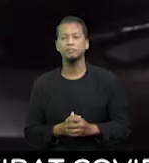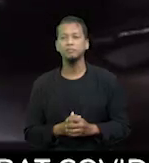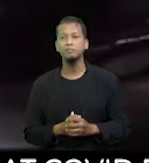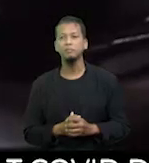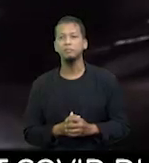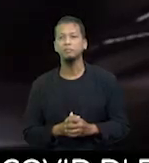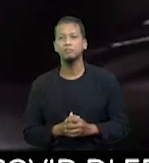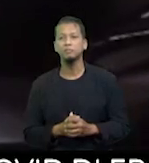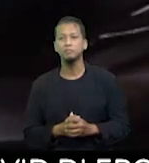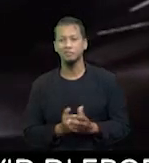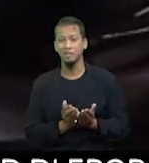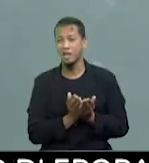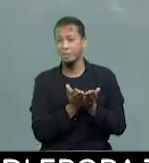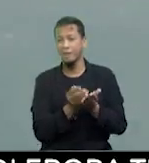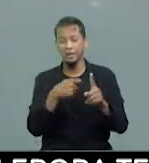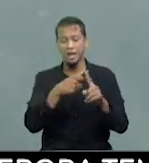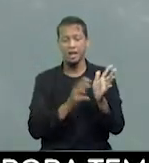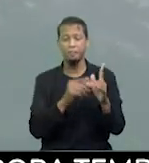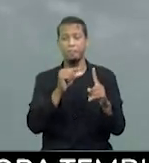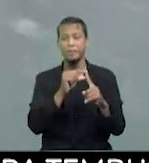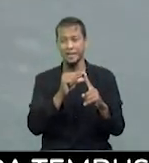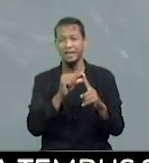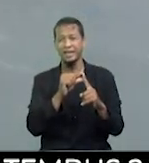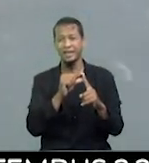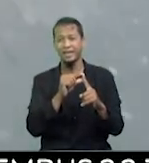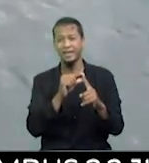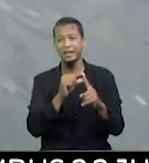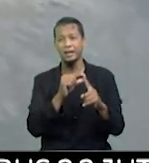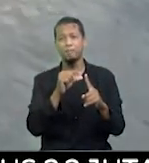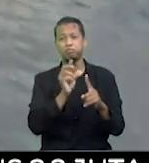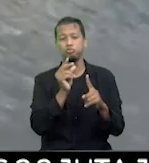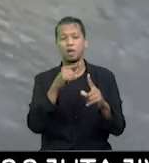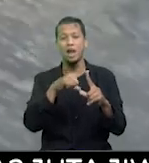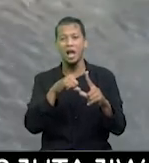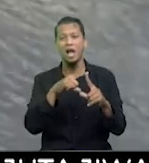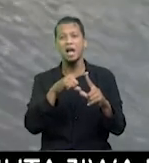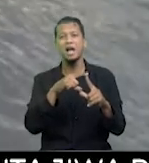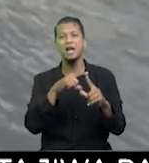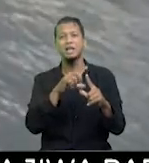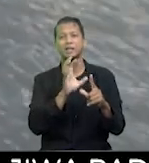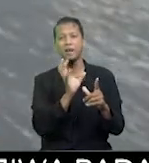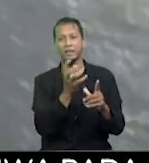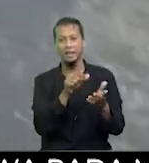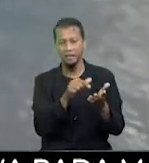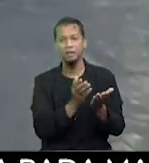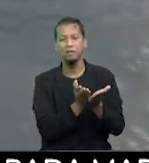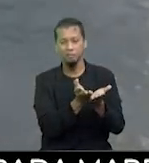Penumpang kapal feri KMP Mitra Nusantara merekam video amatir kapal yang ditumpanginya kandas di Pulau Merak Besar, Cilegon,